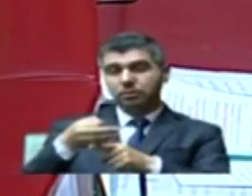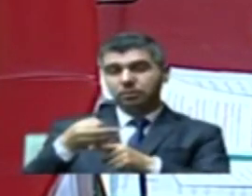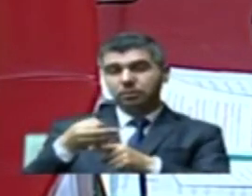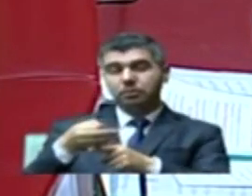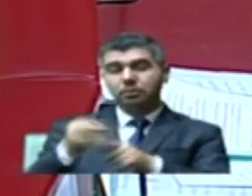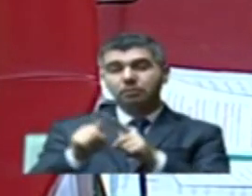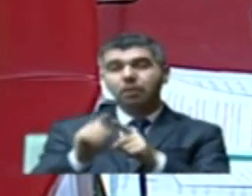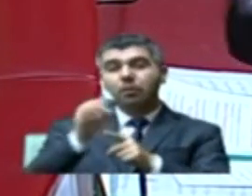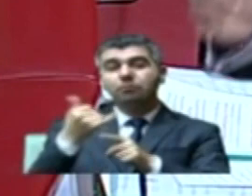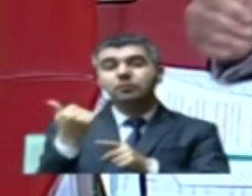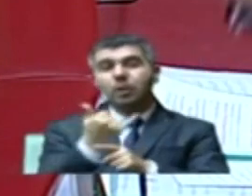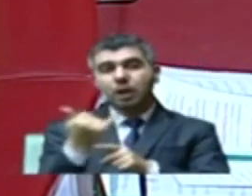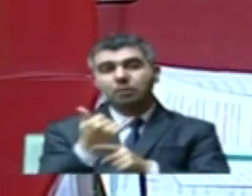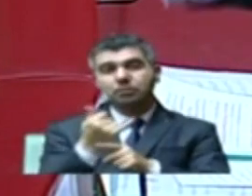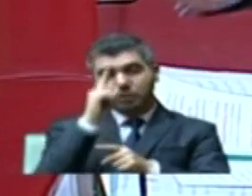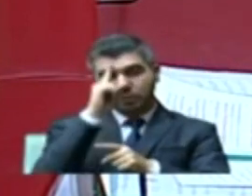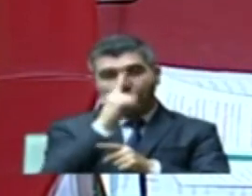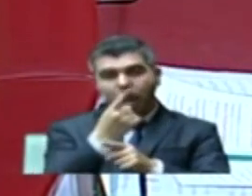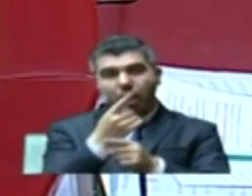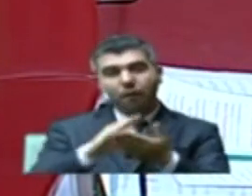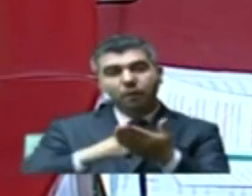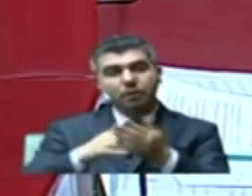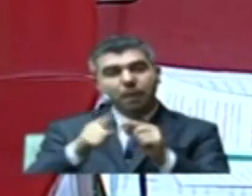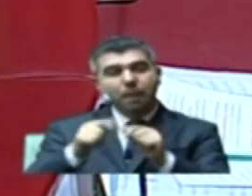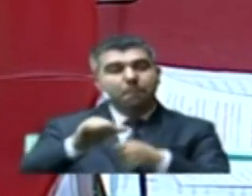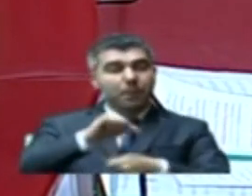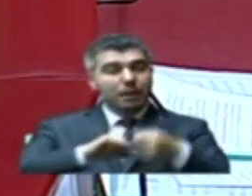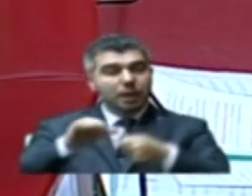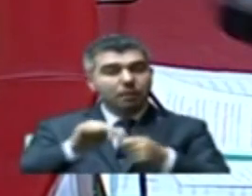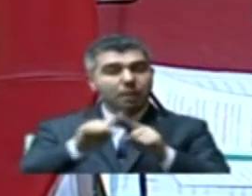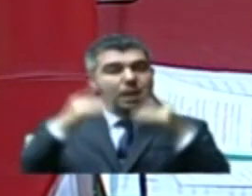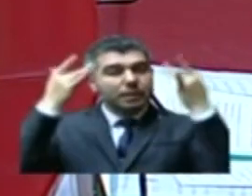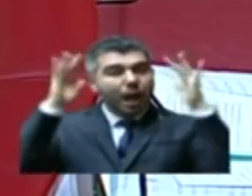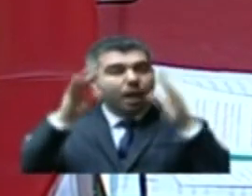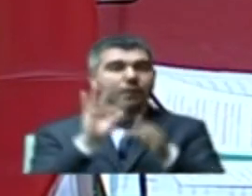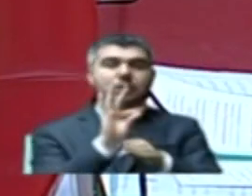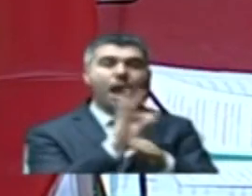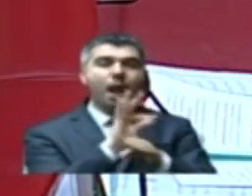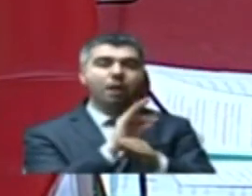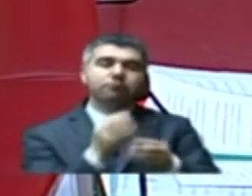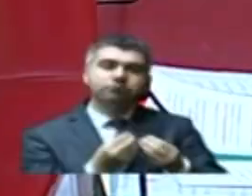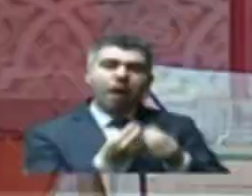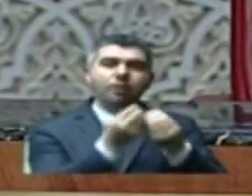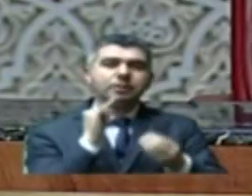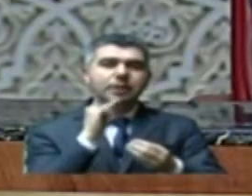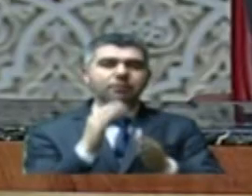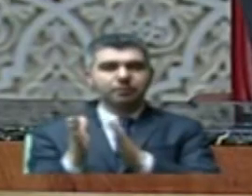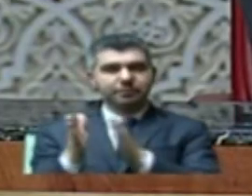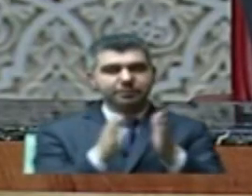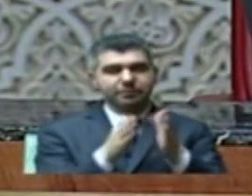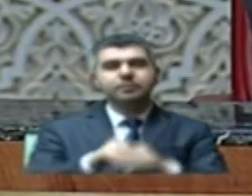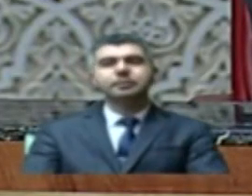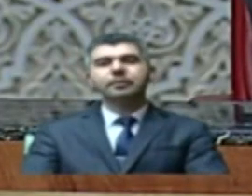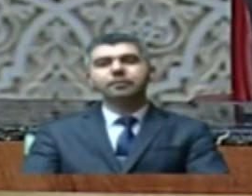القوه ضاربه في الاستثمار، لذلك هذا التحول هو تحول ثقافي غيطلب المواكبه ديالو. شكرا السيد المستشار. شكرا السيد